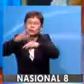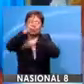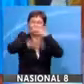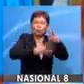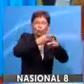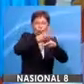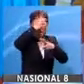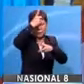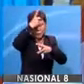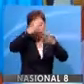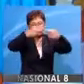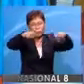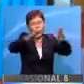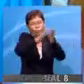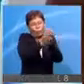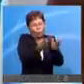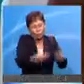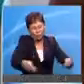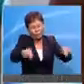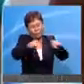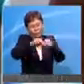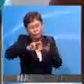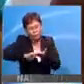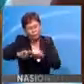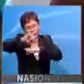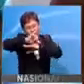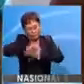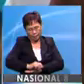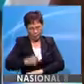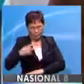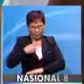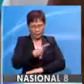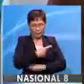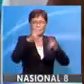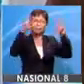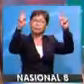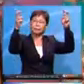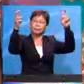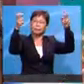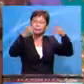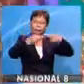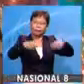Nazri turut melancarkan buku nilai-nilai murni Amalan kita